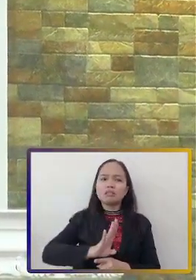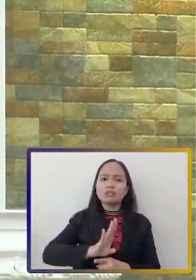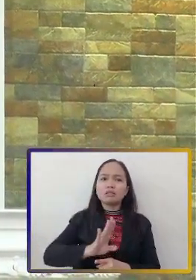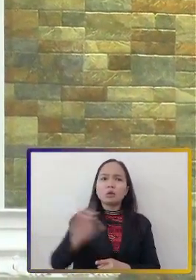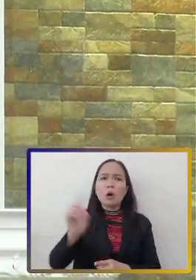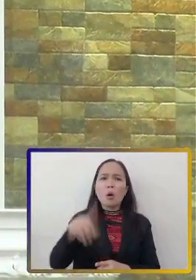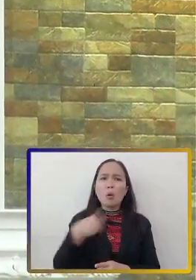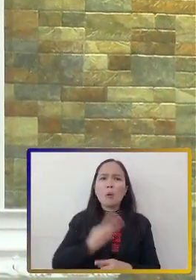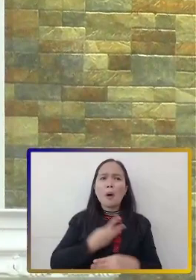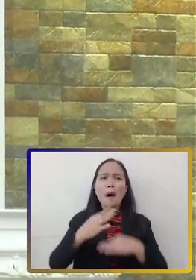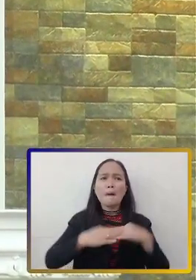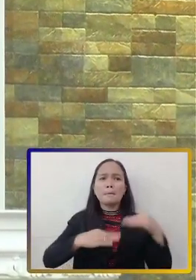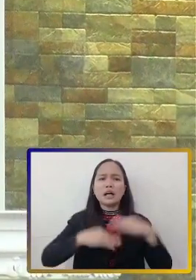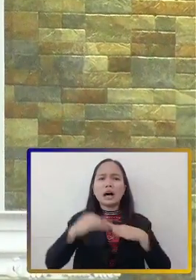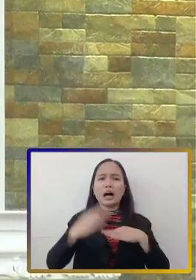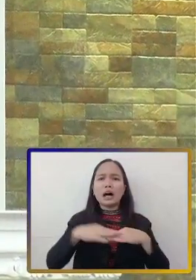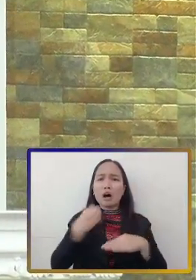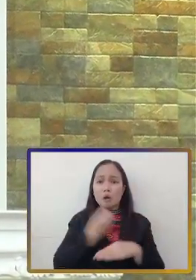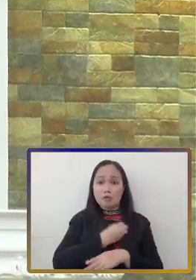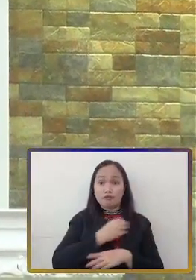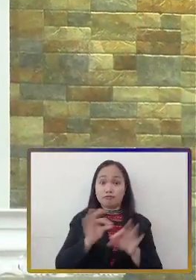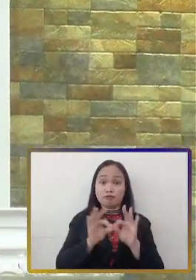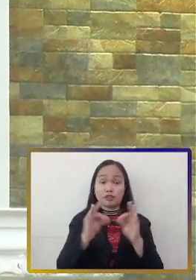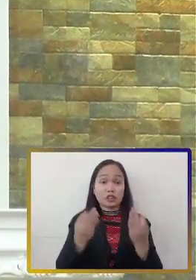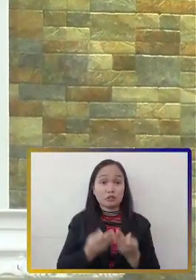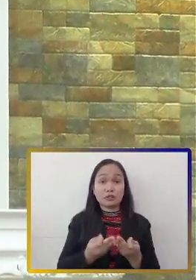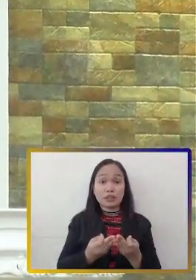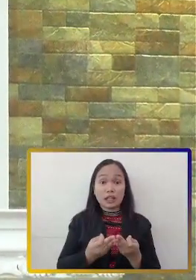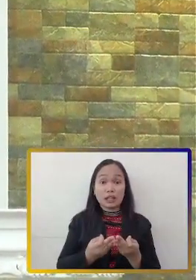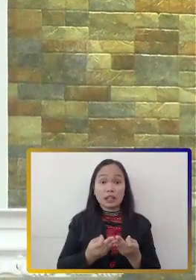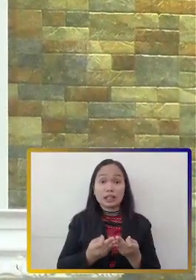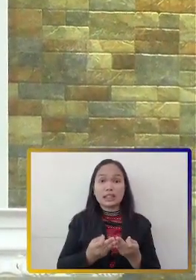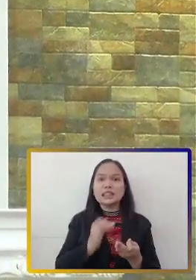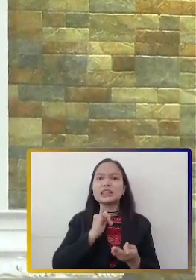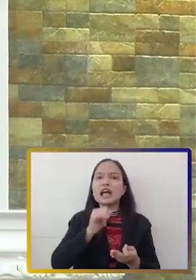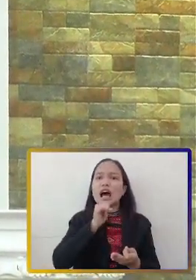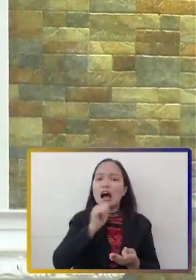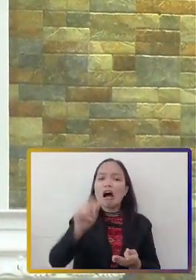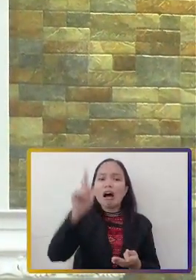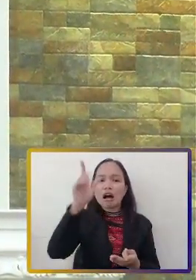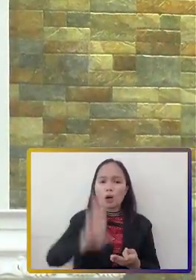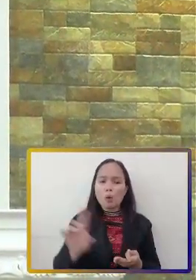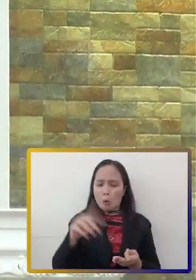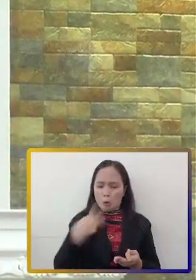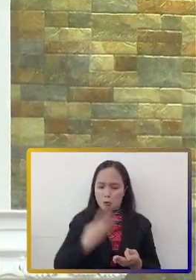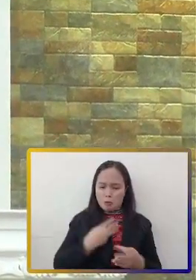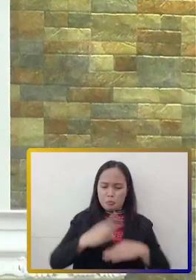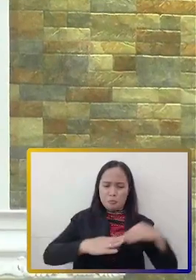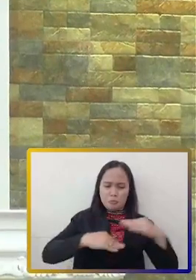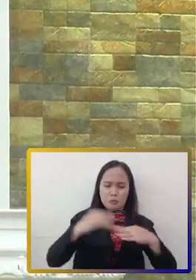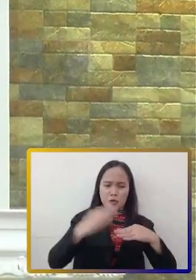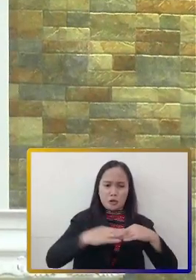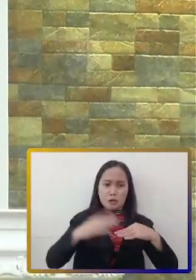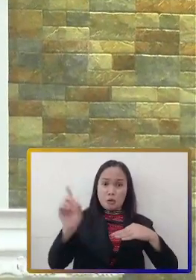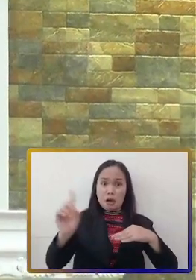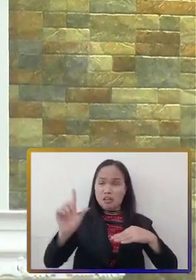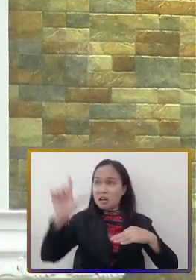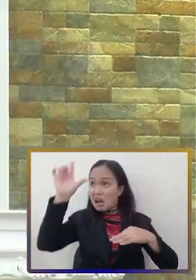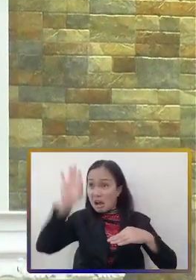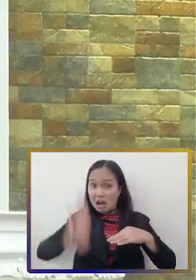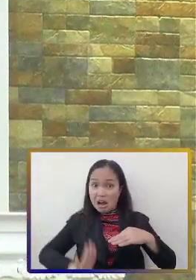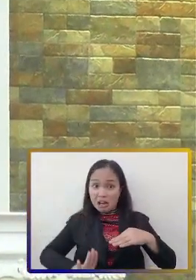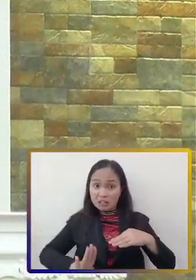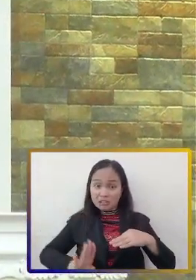po natin sa ating tahanan, kapatid, ay hindi po Diyos. Hindi po para sa stronghold ng